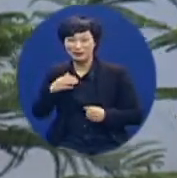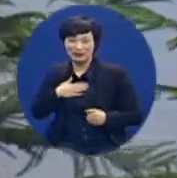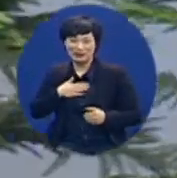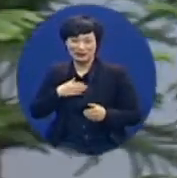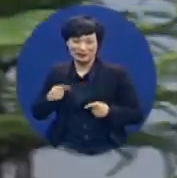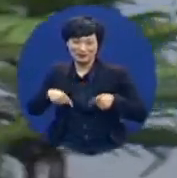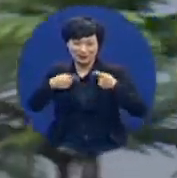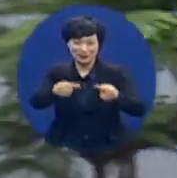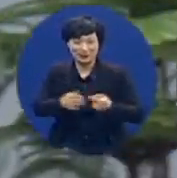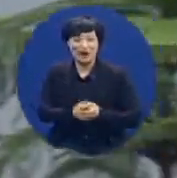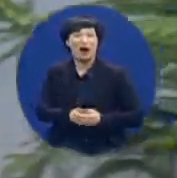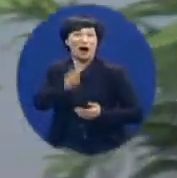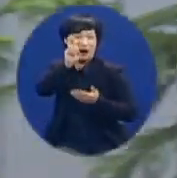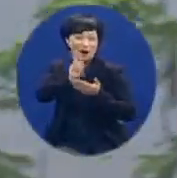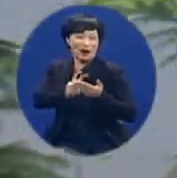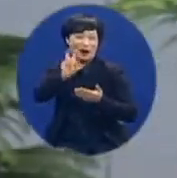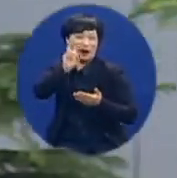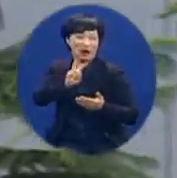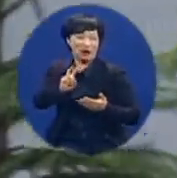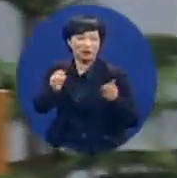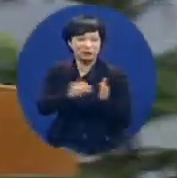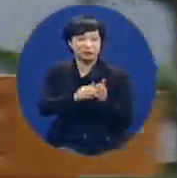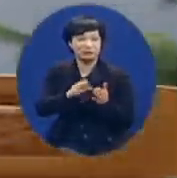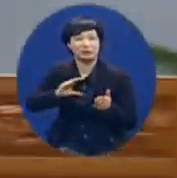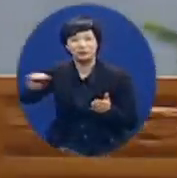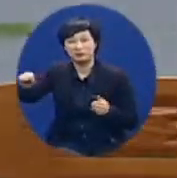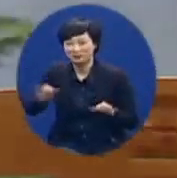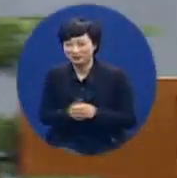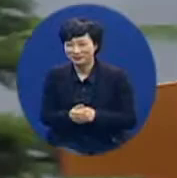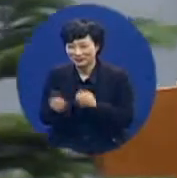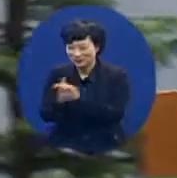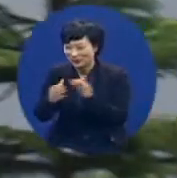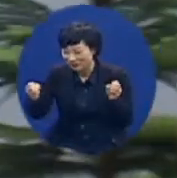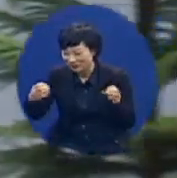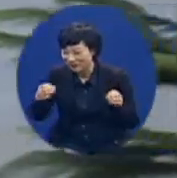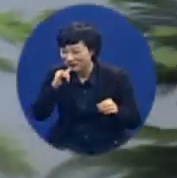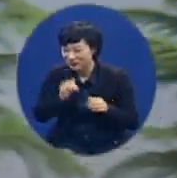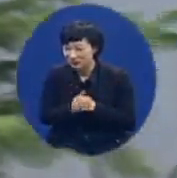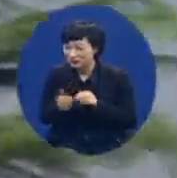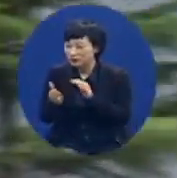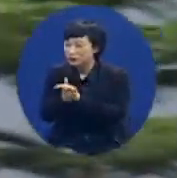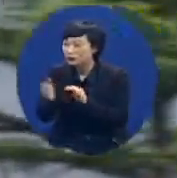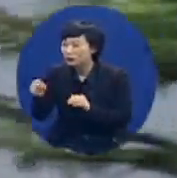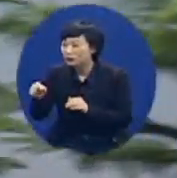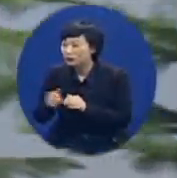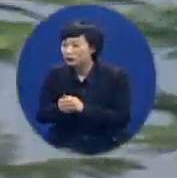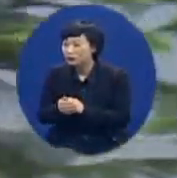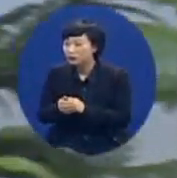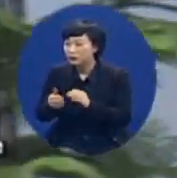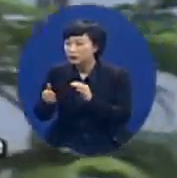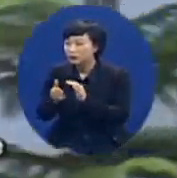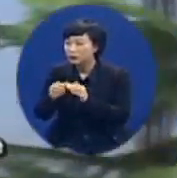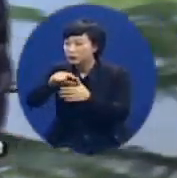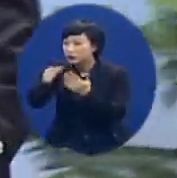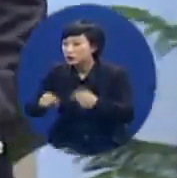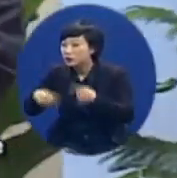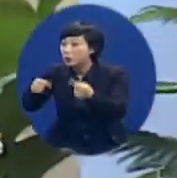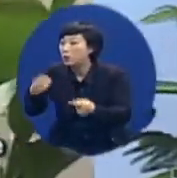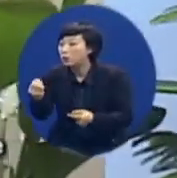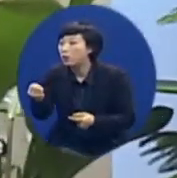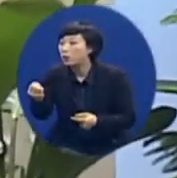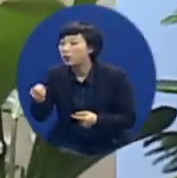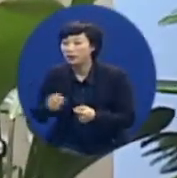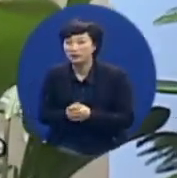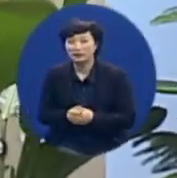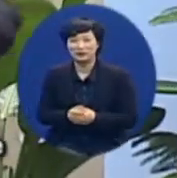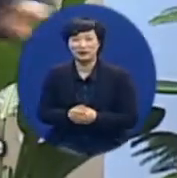겁니다 그게 너 순서 몇까지 가졌냐 너는 몇 번 나가냐 이게 자랑이야 근데 나는